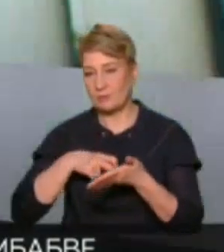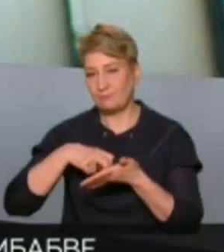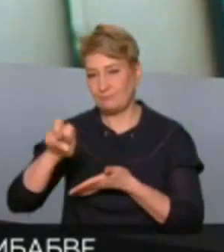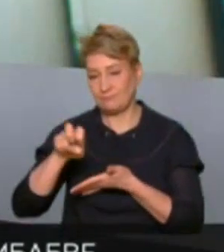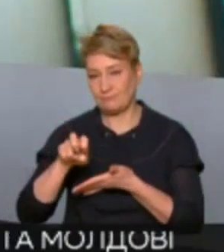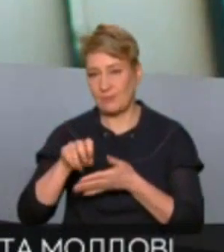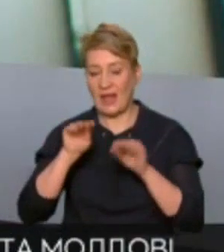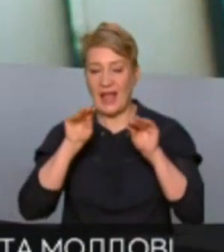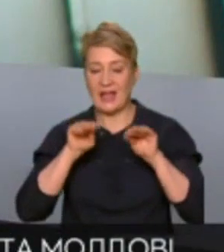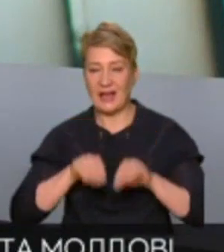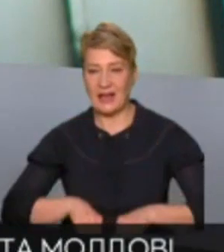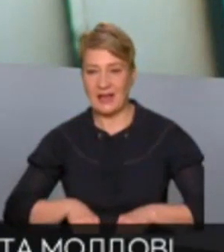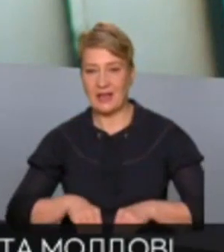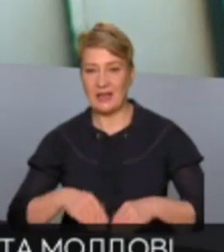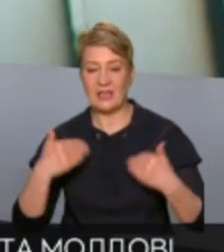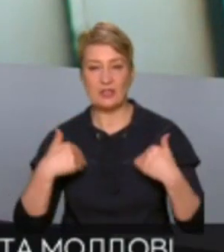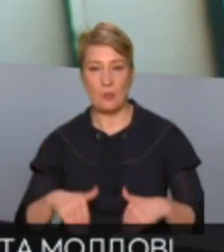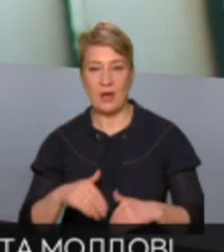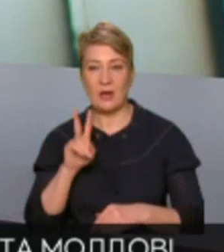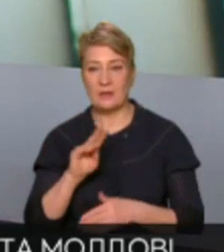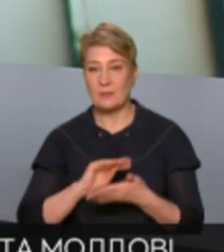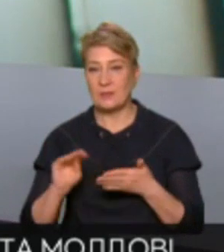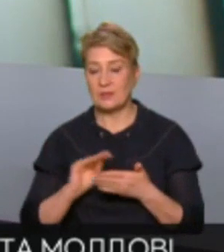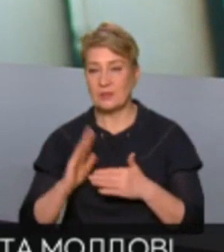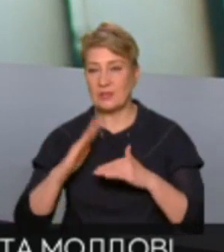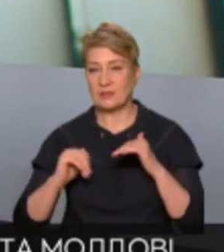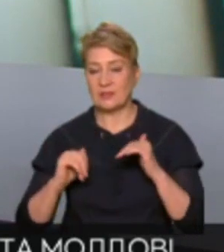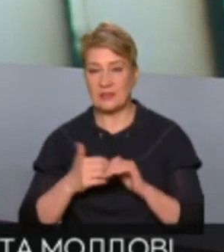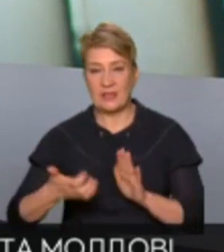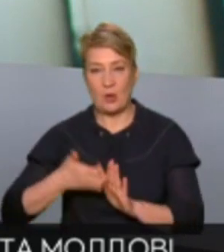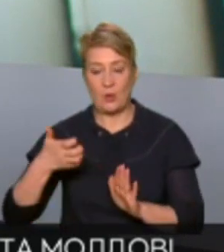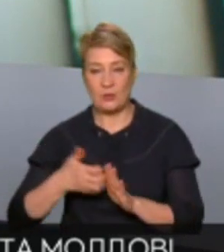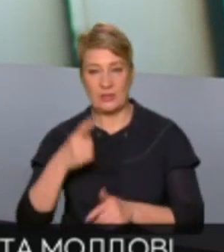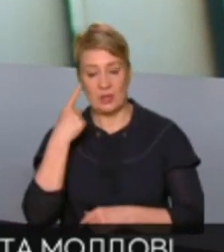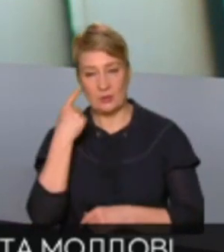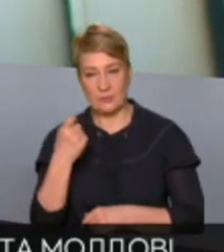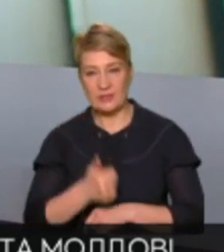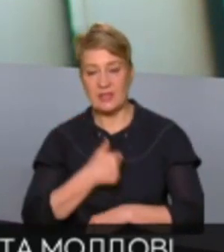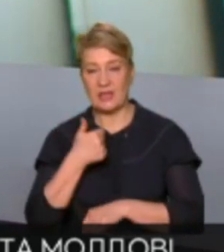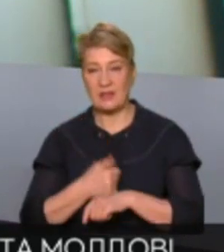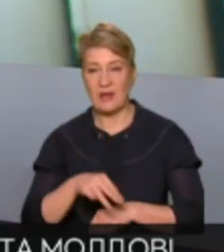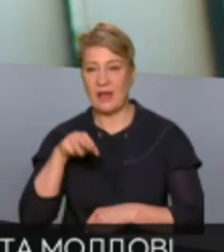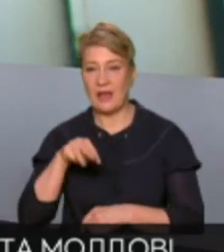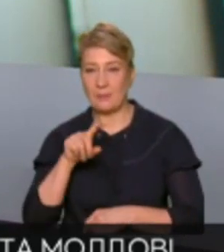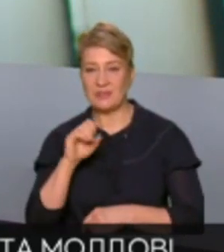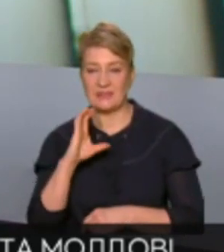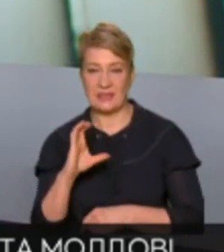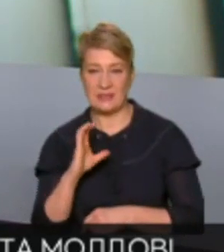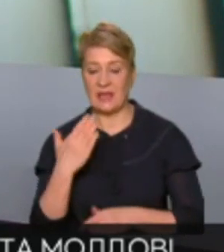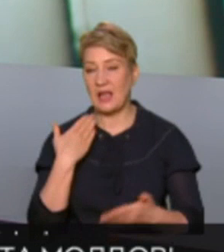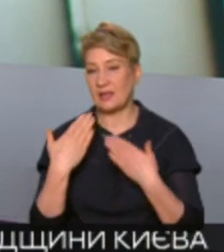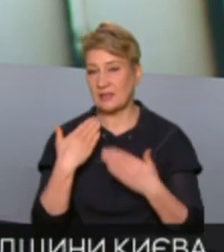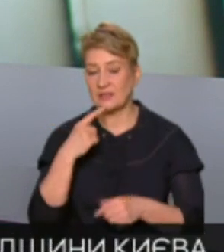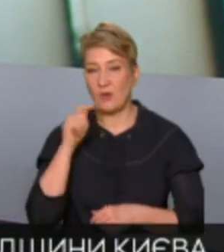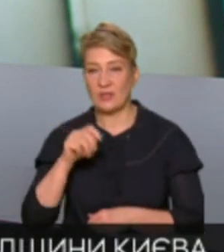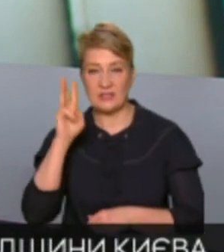цю позицію. На такий крок пішли через кадровий голод, розповів глава МЗС Дмитро Кулеба. Реакція українських дипломатів